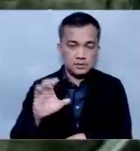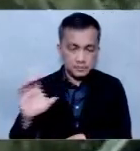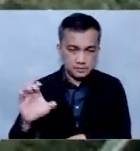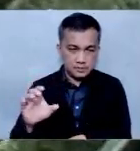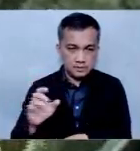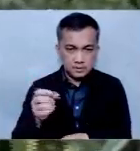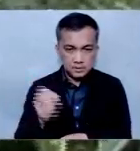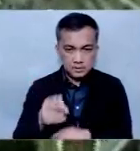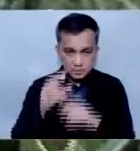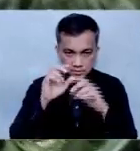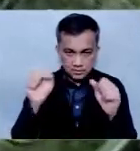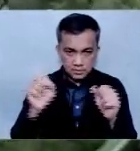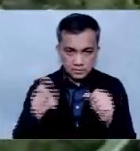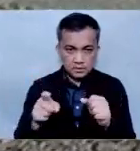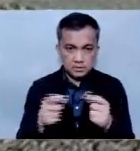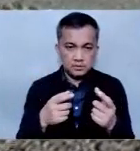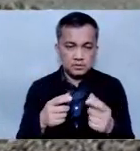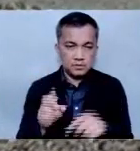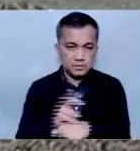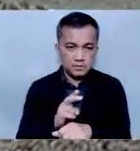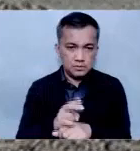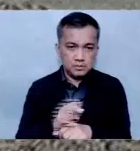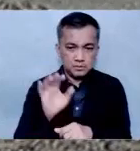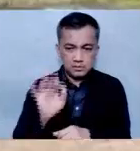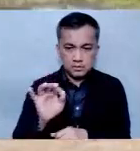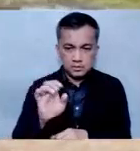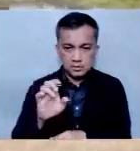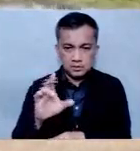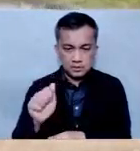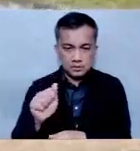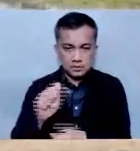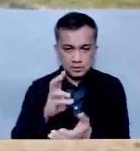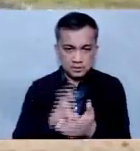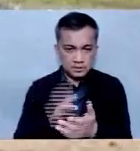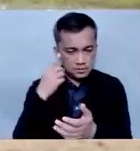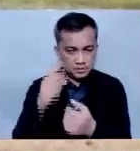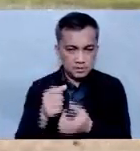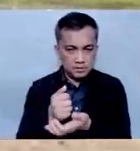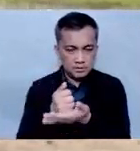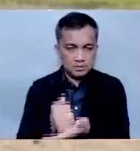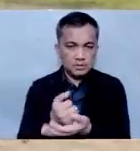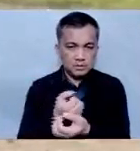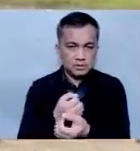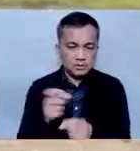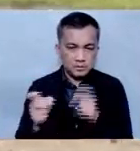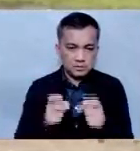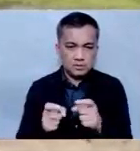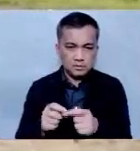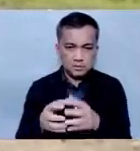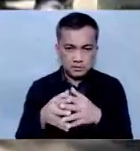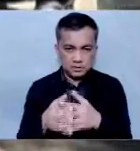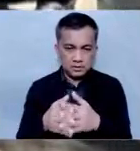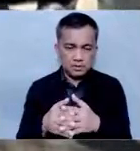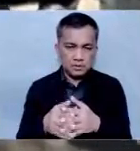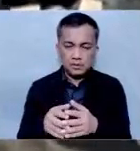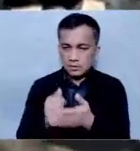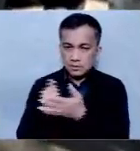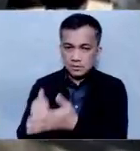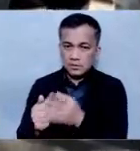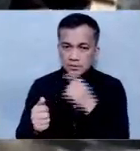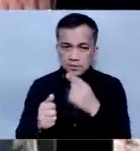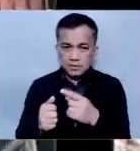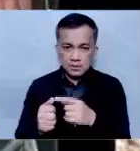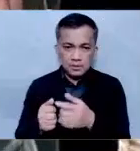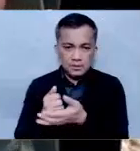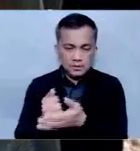ng Pangulo na gamitin na ang 9 na EDCA sites para sa relief operations. Pati Amerika, tutulong na rin daw sa relief efforts